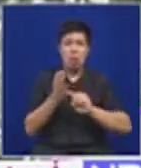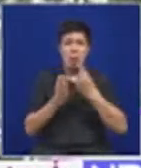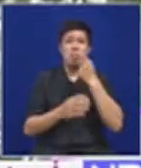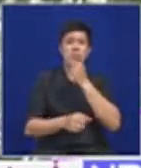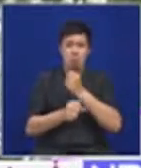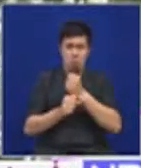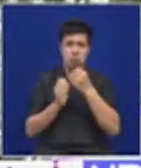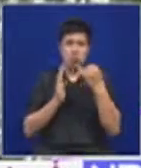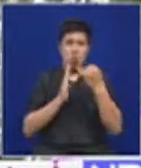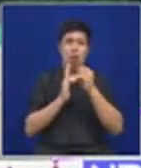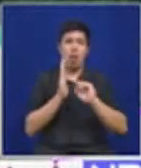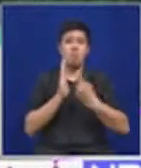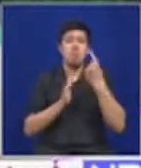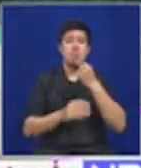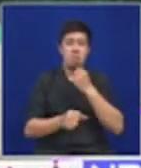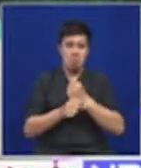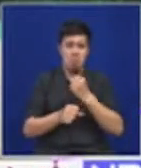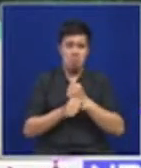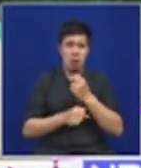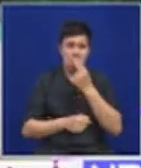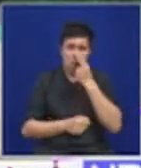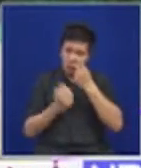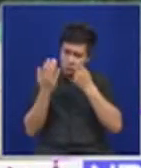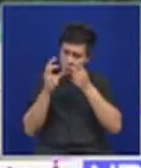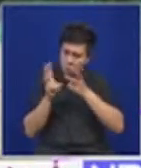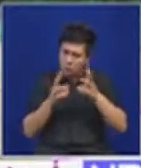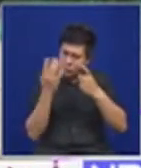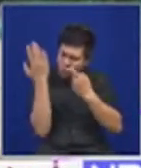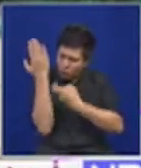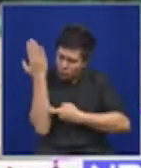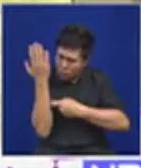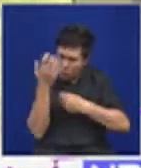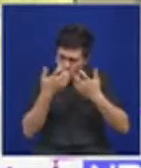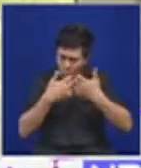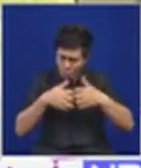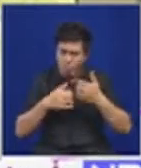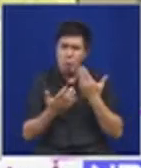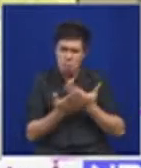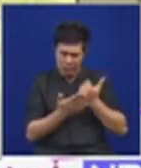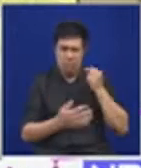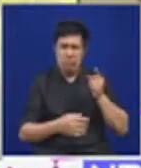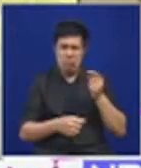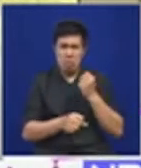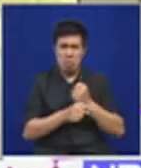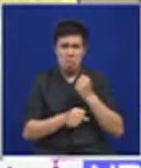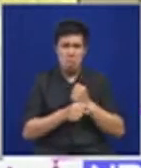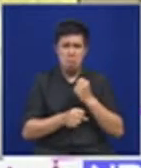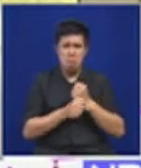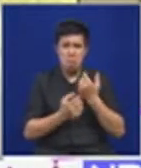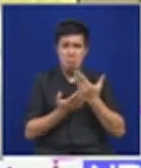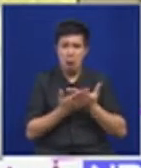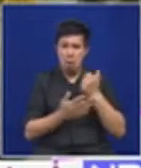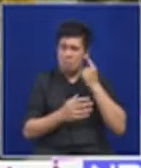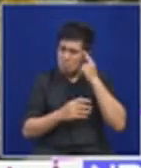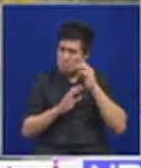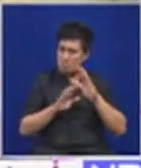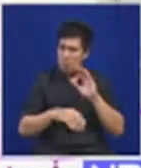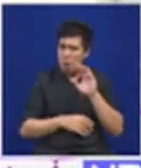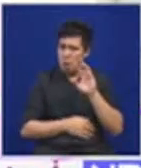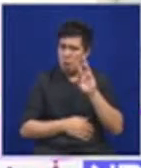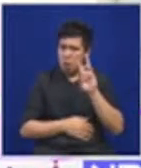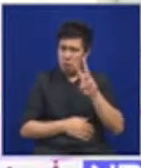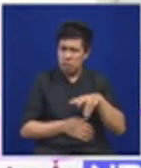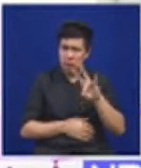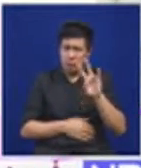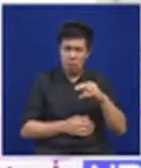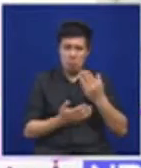นะครับแต่เราเห็นว่าเครื่องกรีดยางเนี่ยมันยังมีต้นทุนที่ค่อนข้างแพงนะครับนึกว่าต้นทุนตกประมาณถึง 6-7,000 บาทซึ่ง